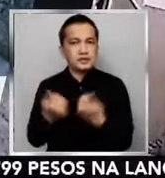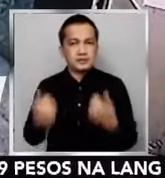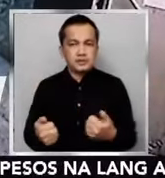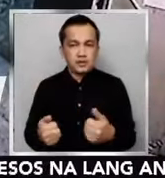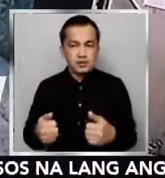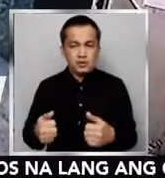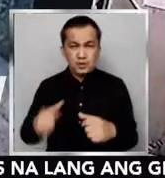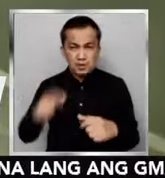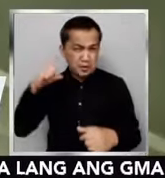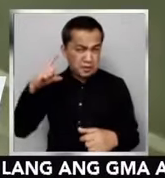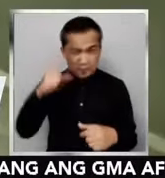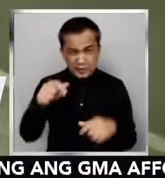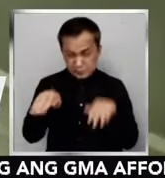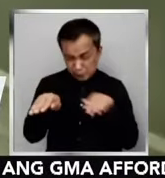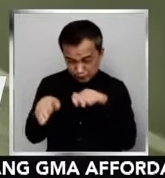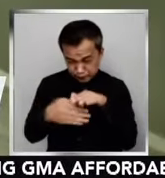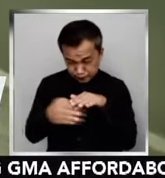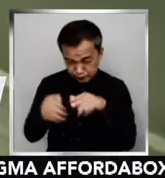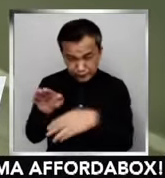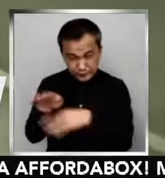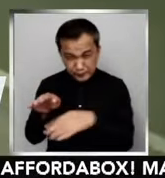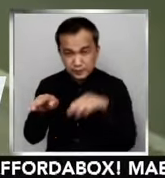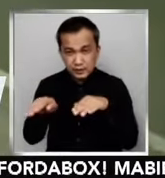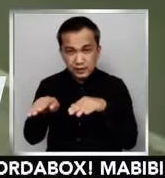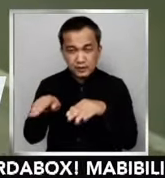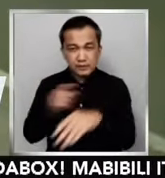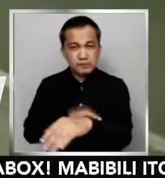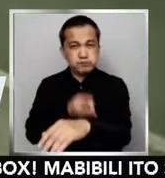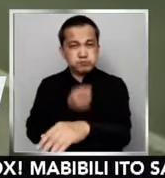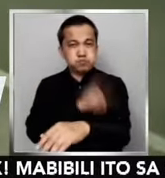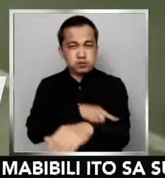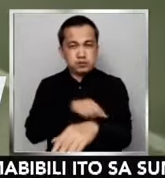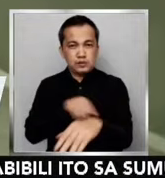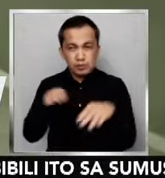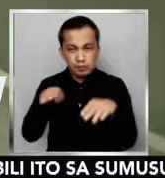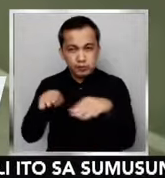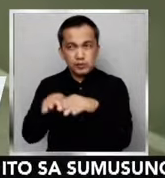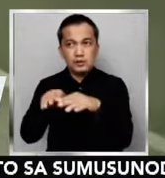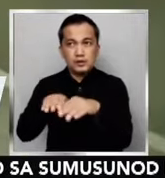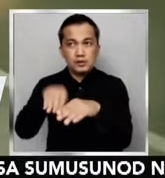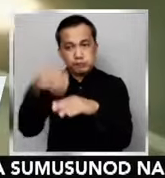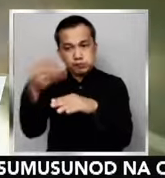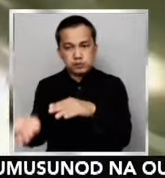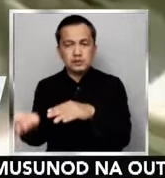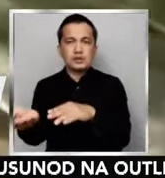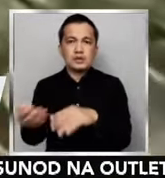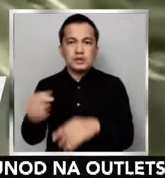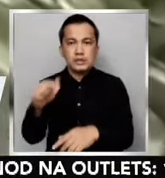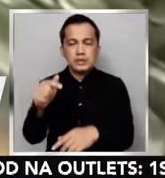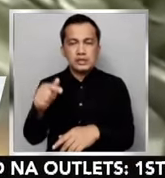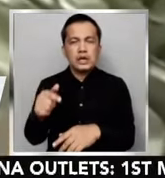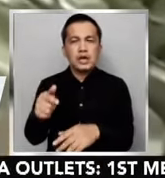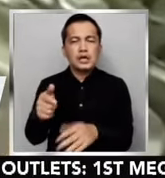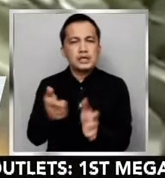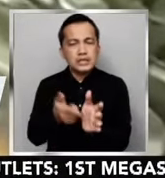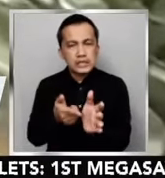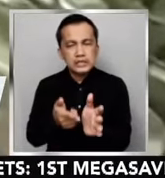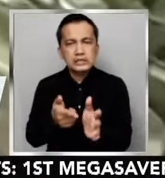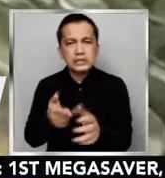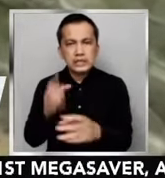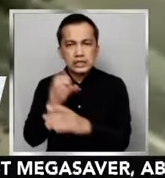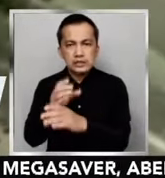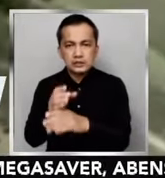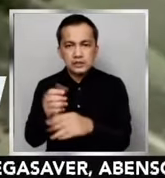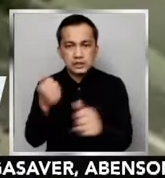kanilang takbo at sa lakas ng impact ng magpang-abot Bumaligtad ang grain na kotse ang hinahabol naman nitong